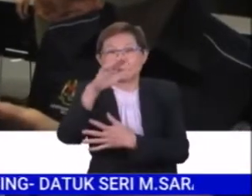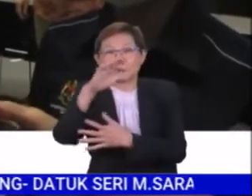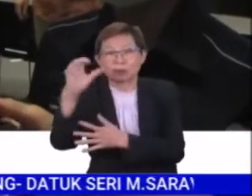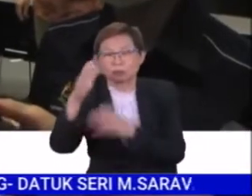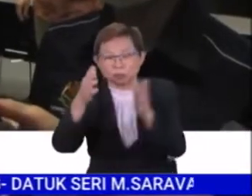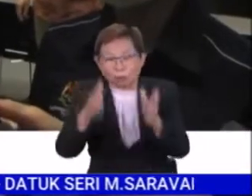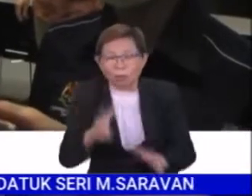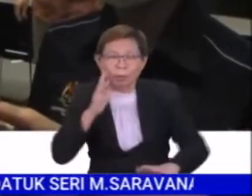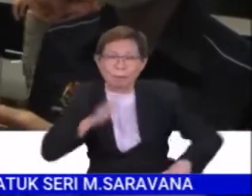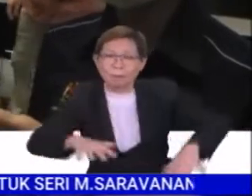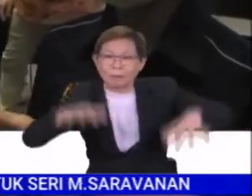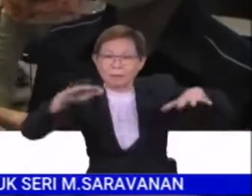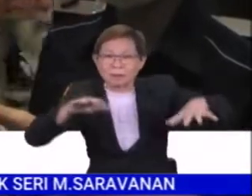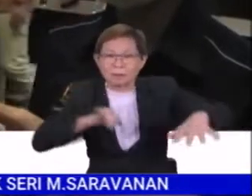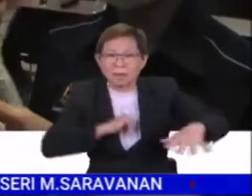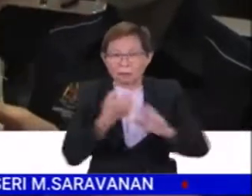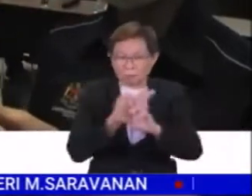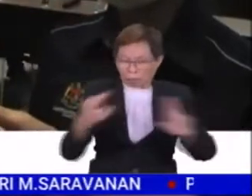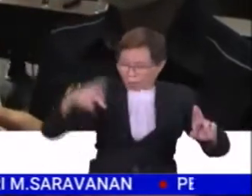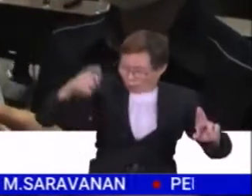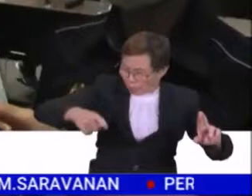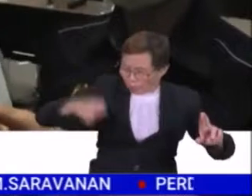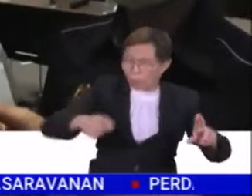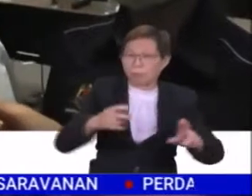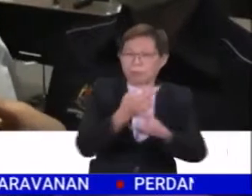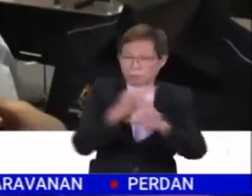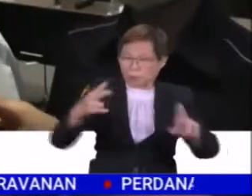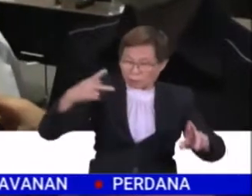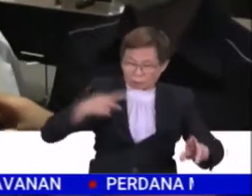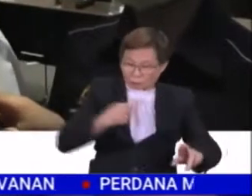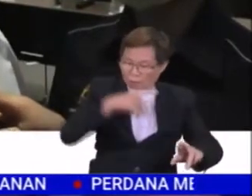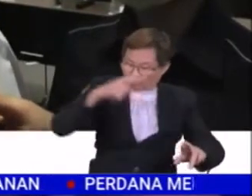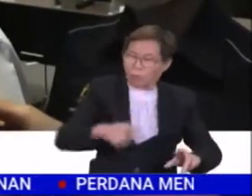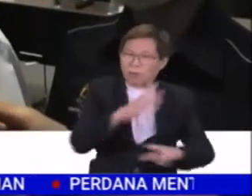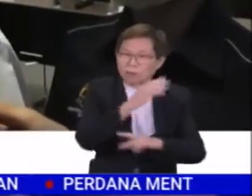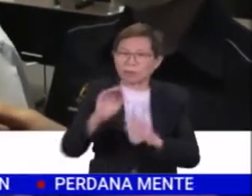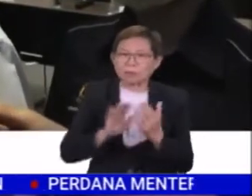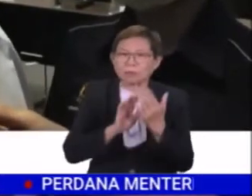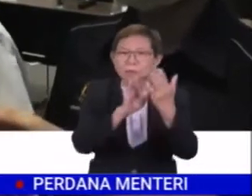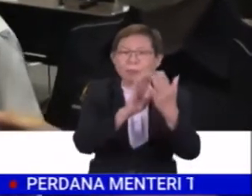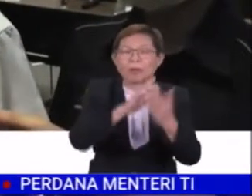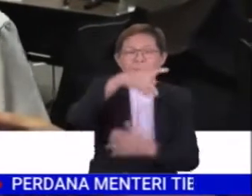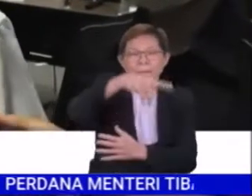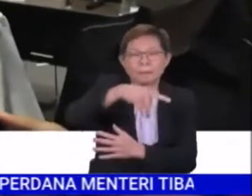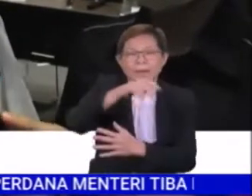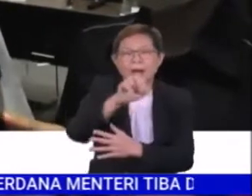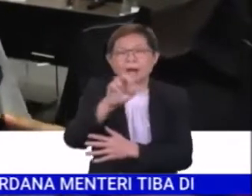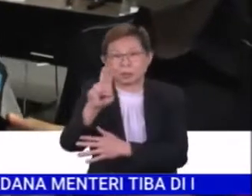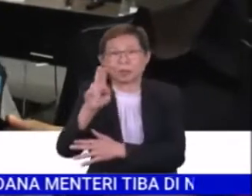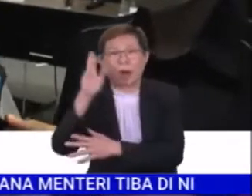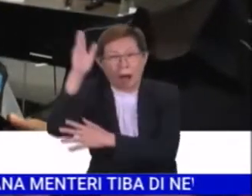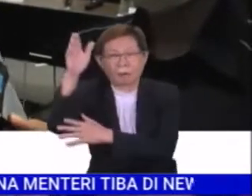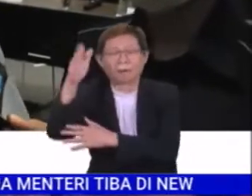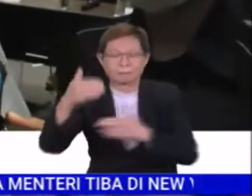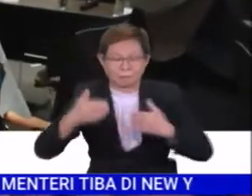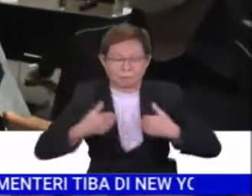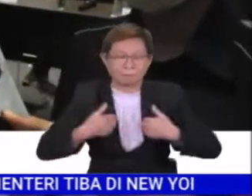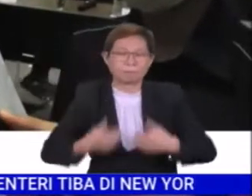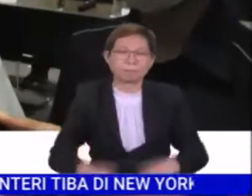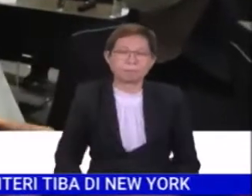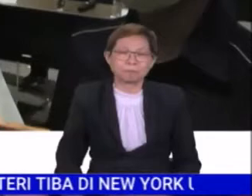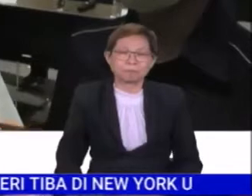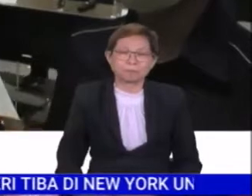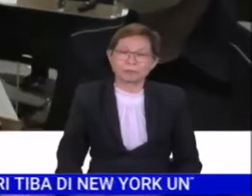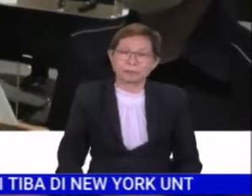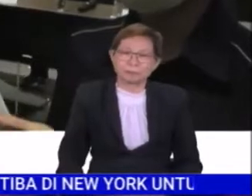mangsa banjir. Jadi saya rasa persediaan perlu dibuat di samping kita berdepan dengan bulan raya yang akan datang. Apapun, saya